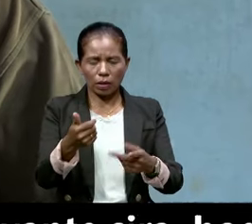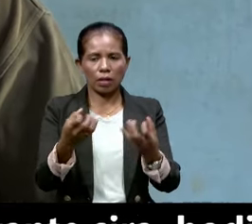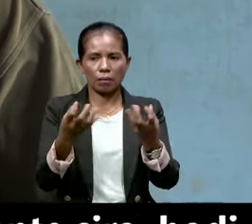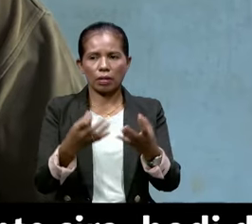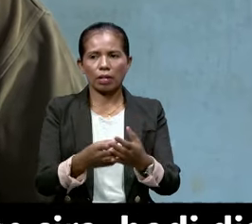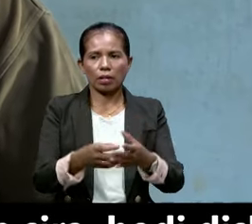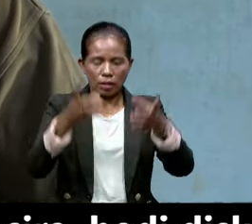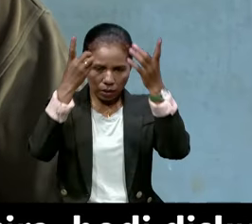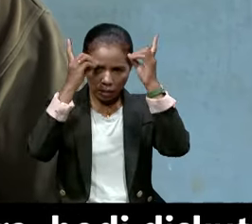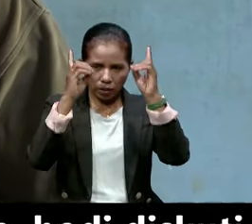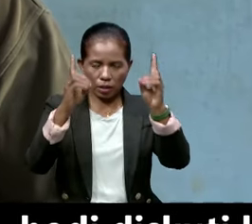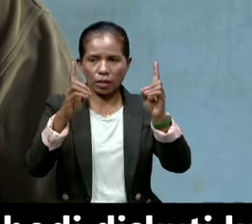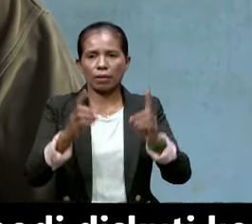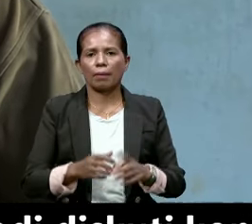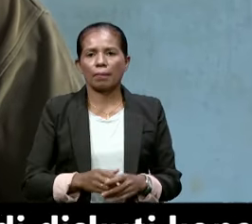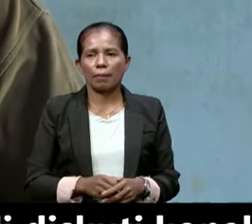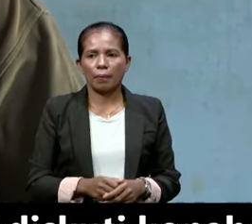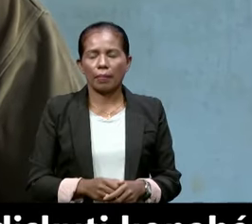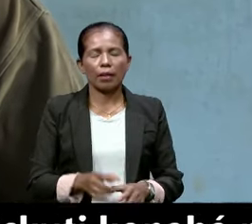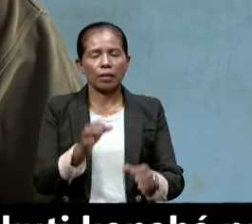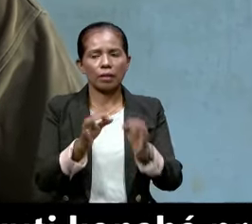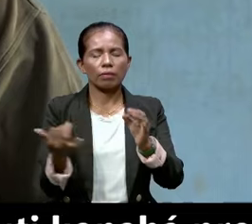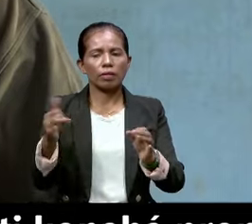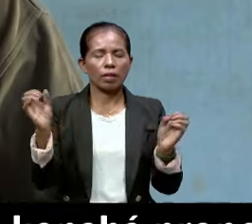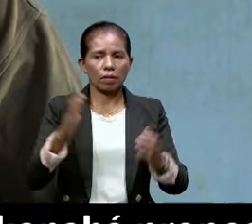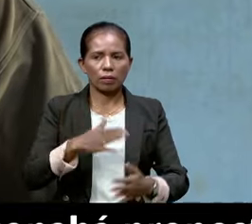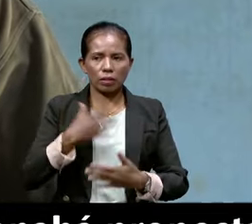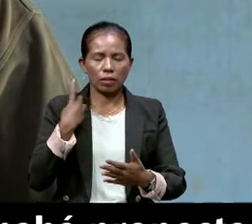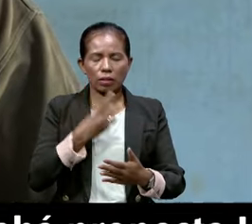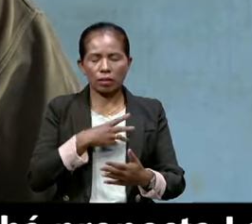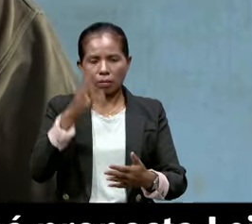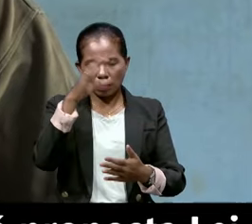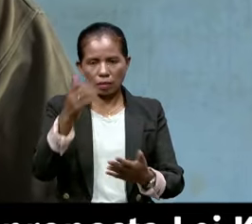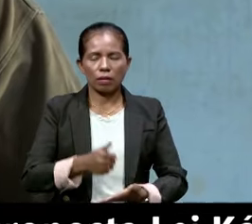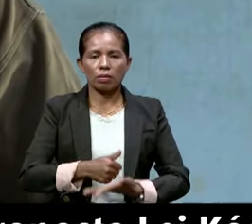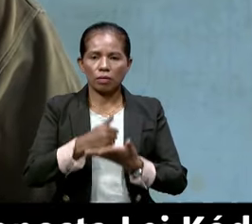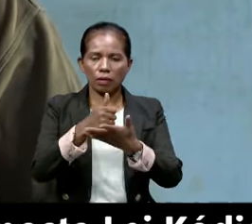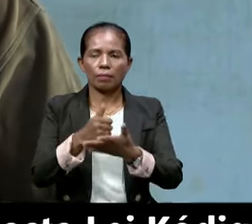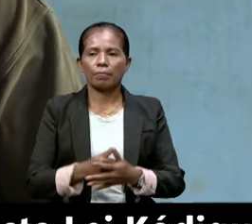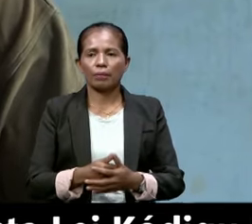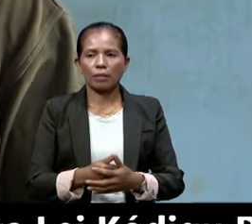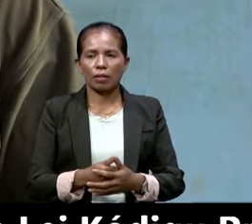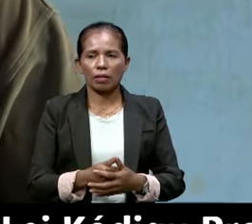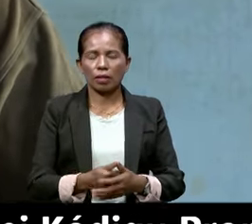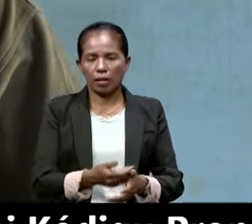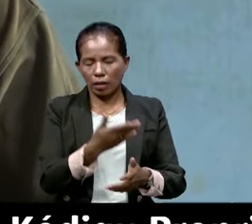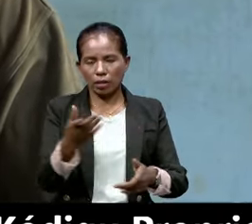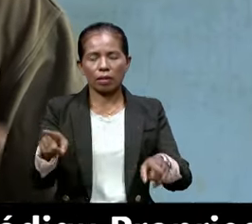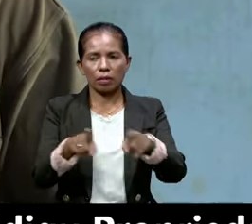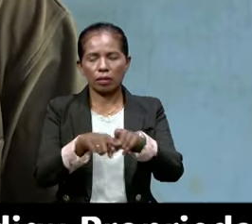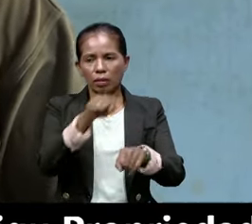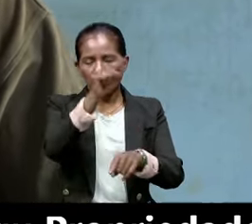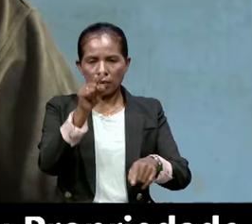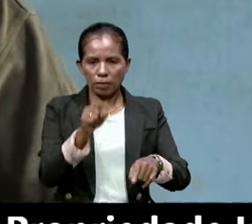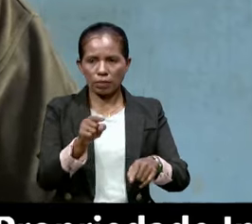di sidi lai. Se sira la satisfas maka ita buka solusi. Maka le sang ita bosir ne pergo pergunta